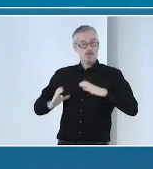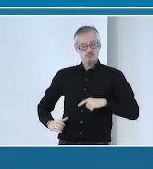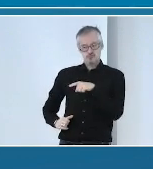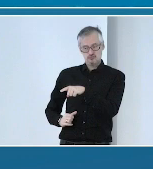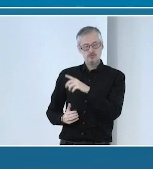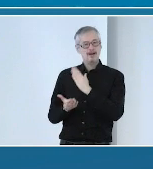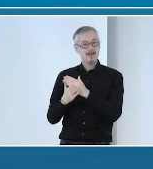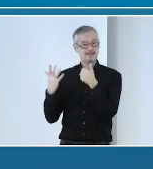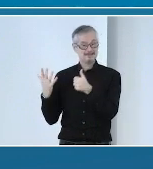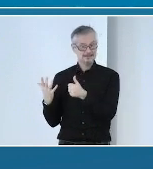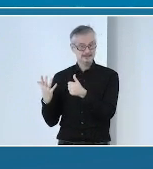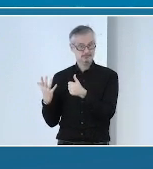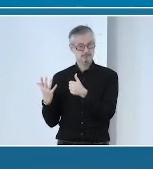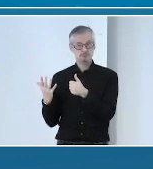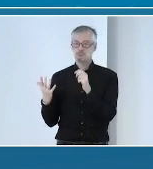par classe. Bon,